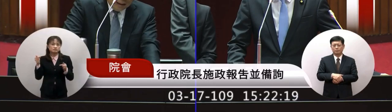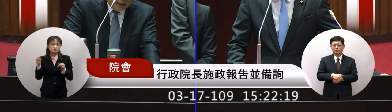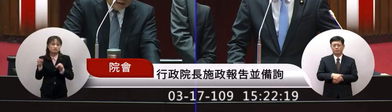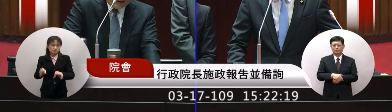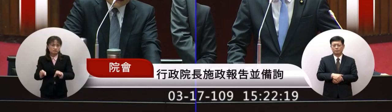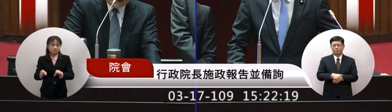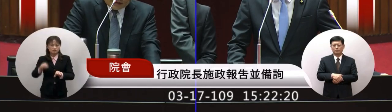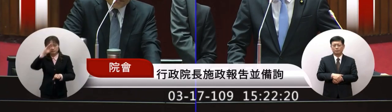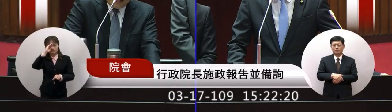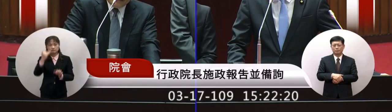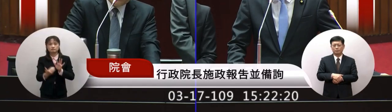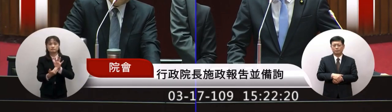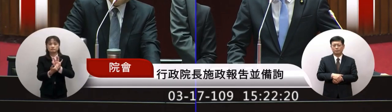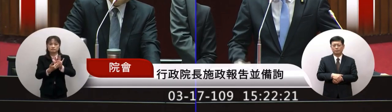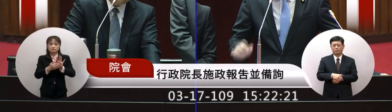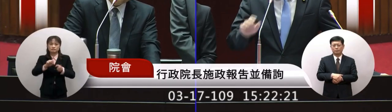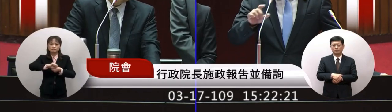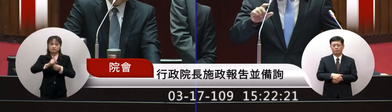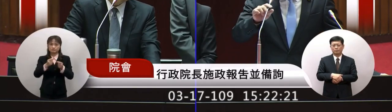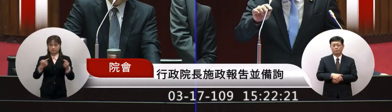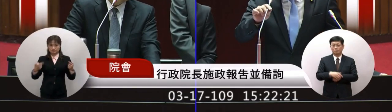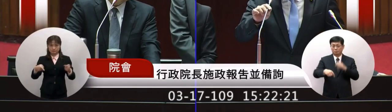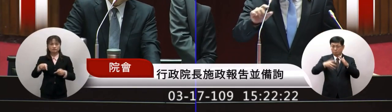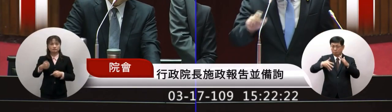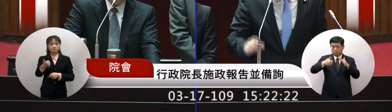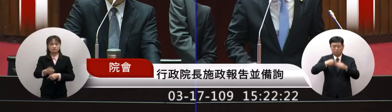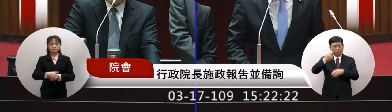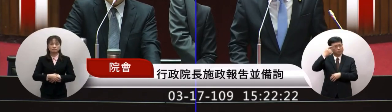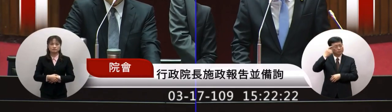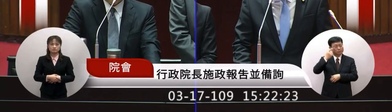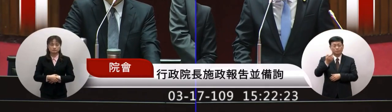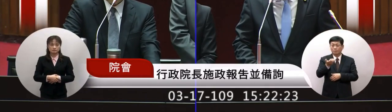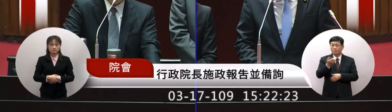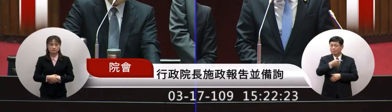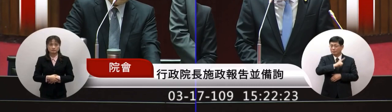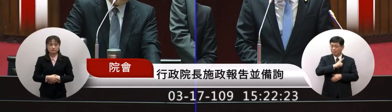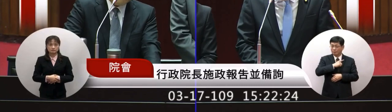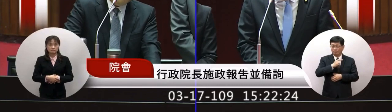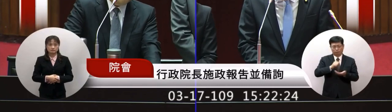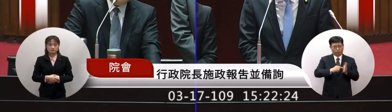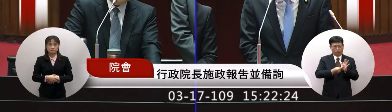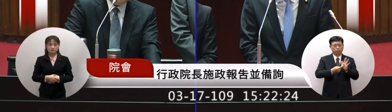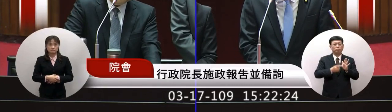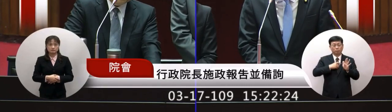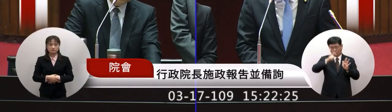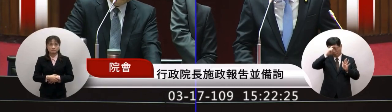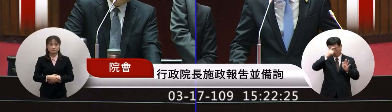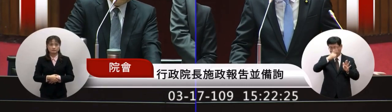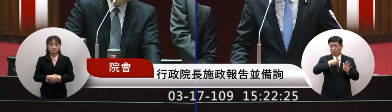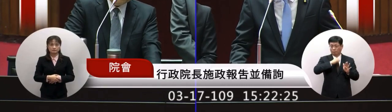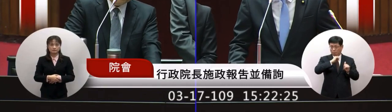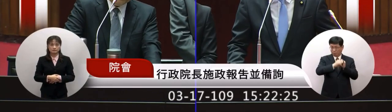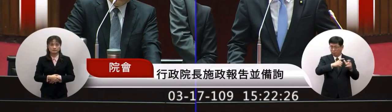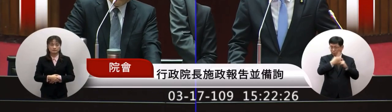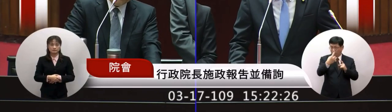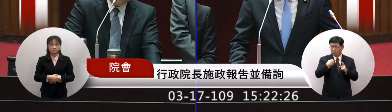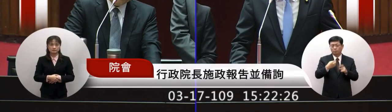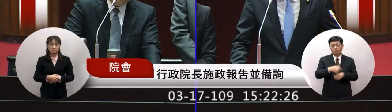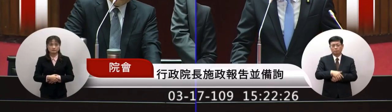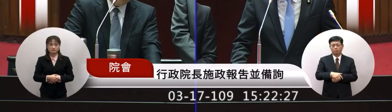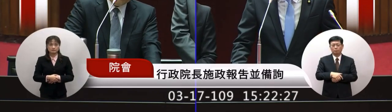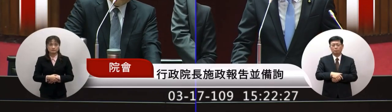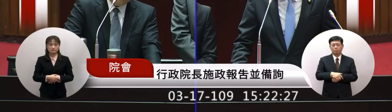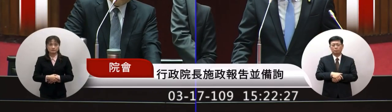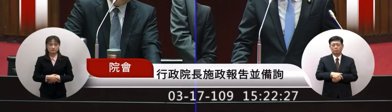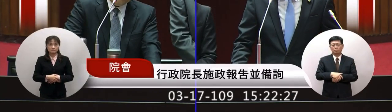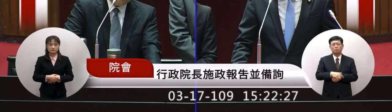个防疫才是正办。 院长，我想啊，刚才你展现出这个希望国人回来的心哈，